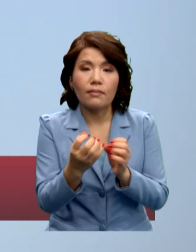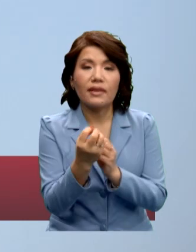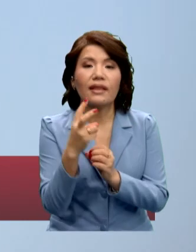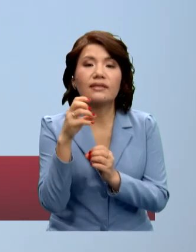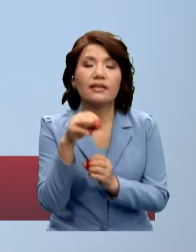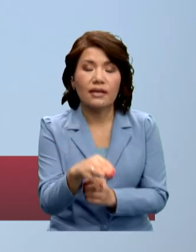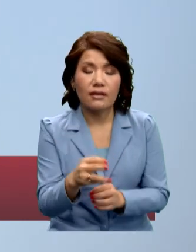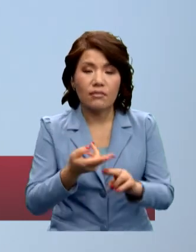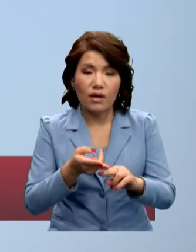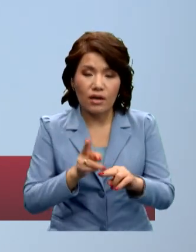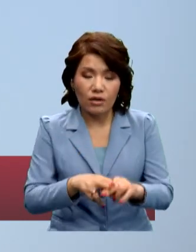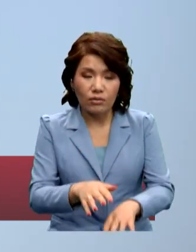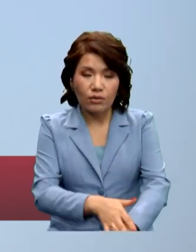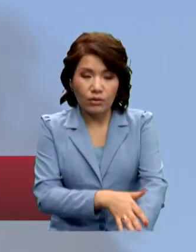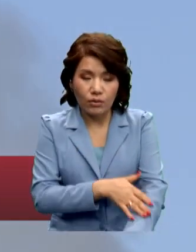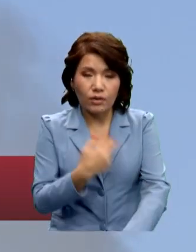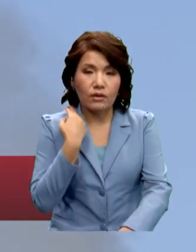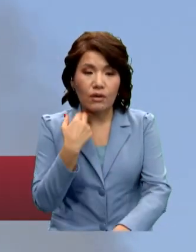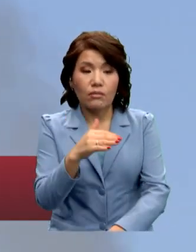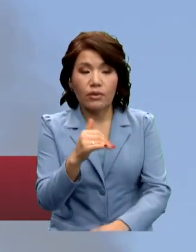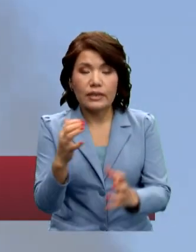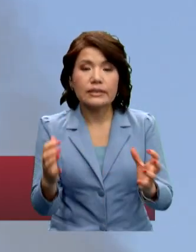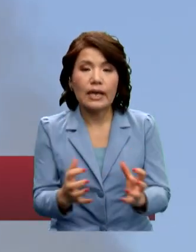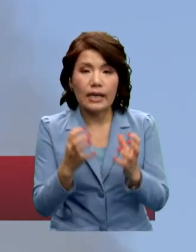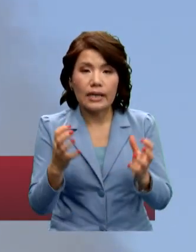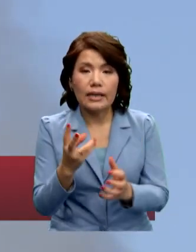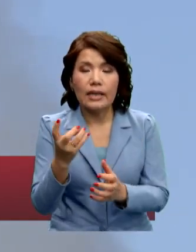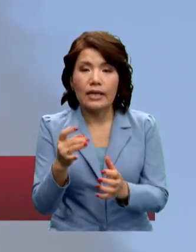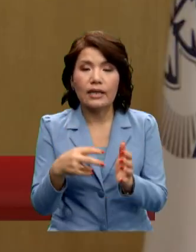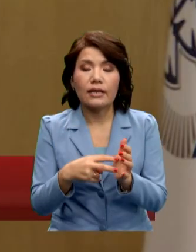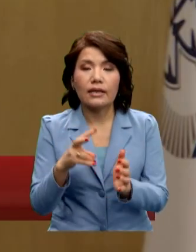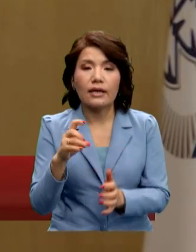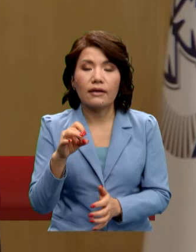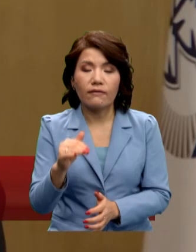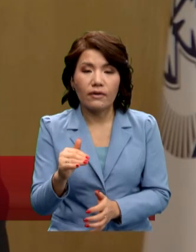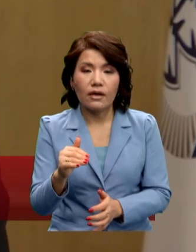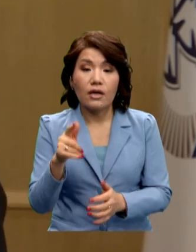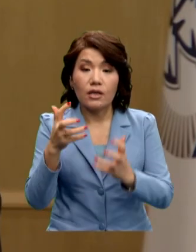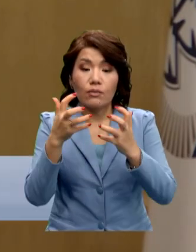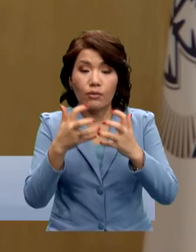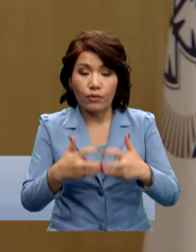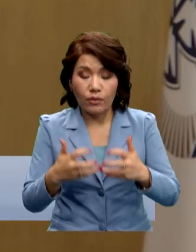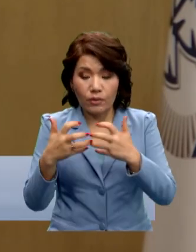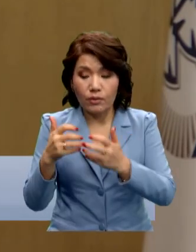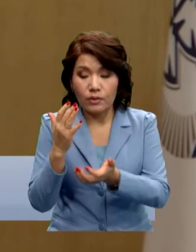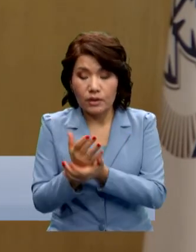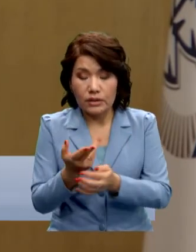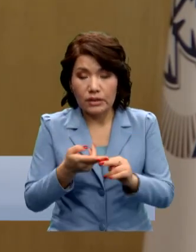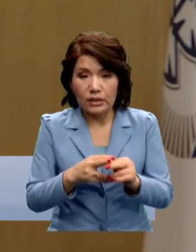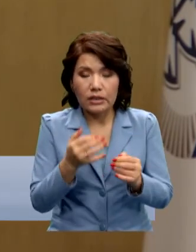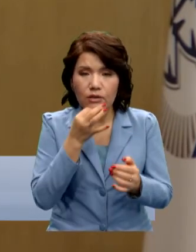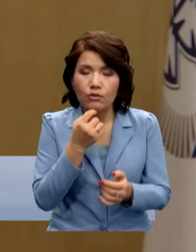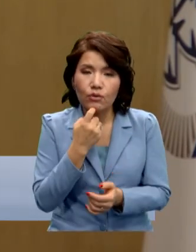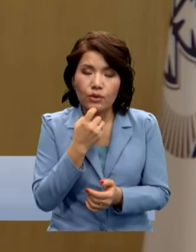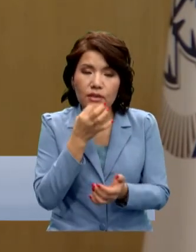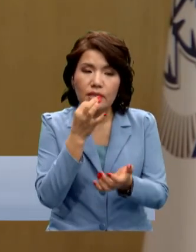лет, и поэтому длительный займ позволит сохранить лояльный тариф. Предварительные расчеты есть, сейчас окончательно трудно